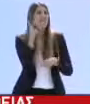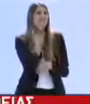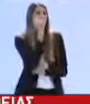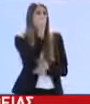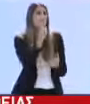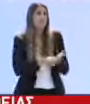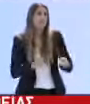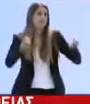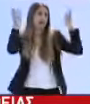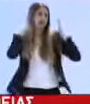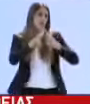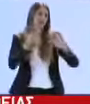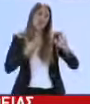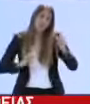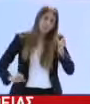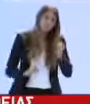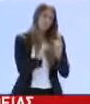επιχειρηματικότητας.